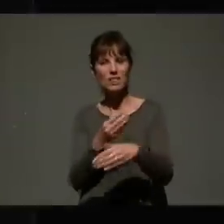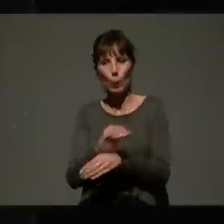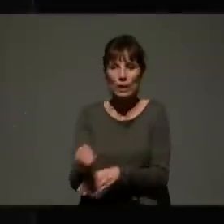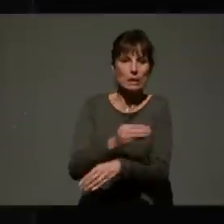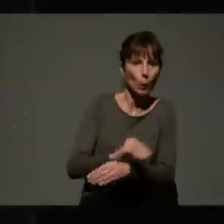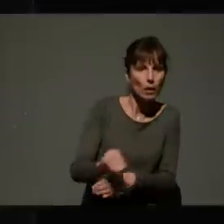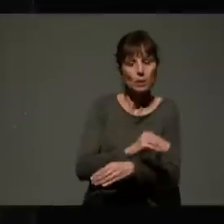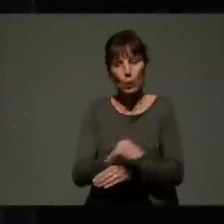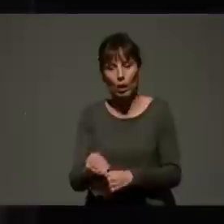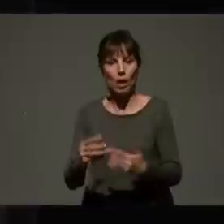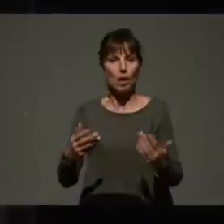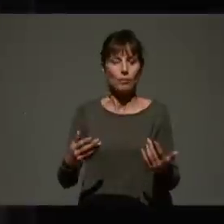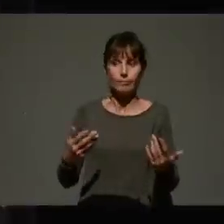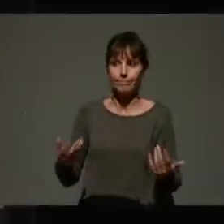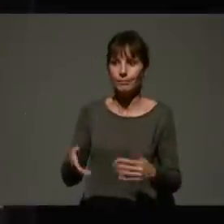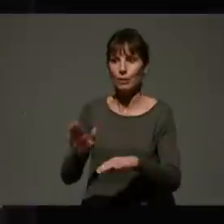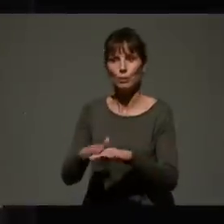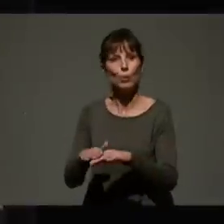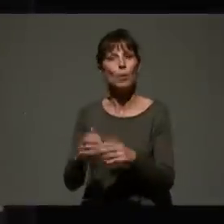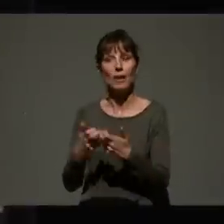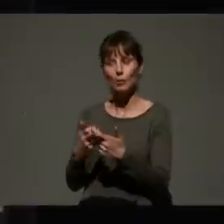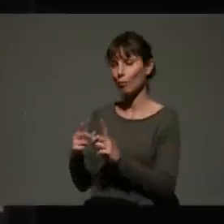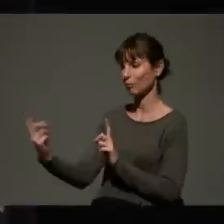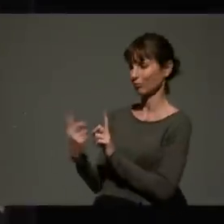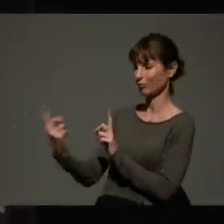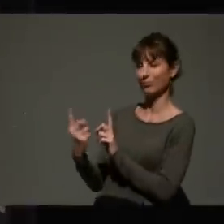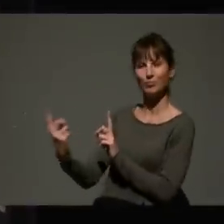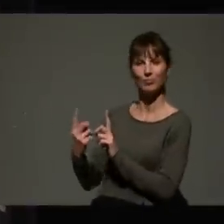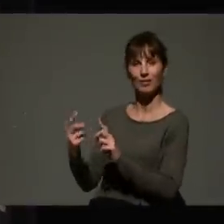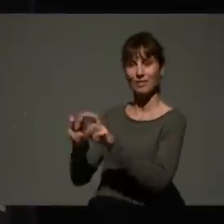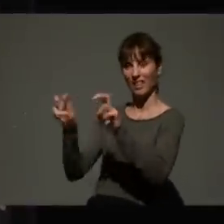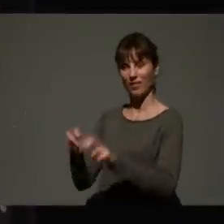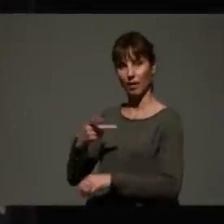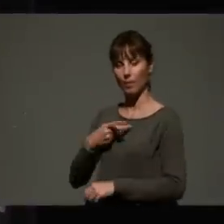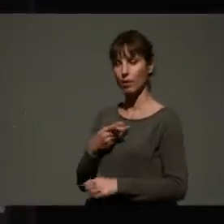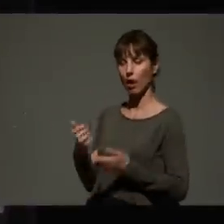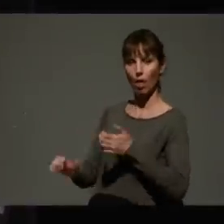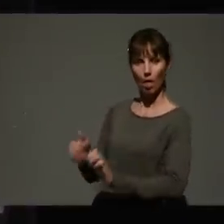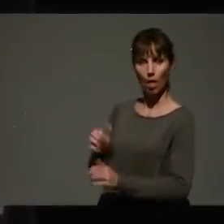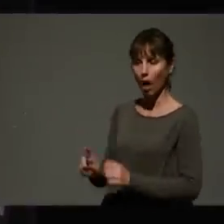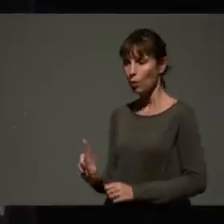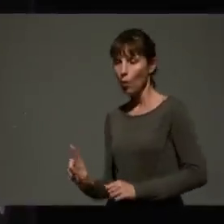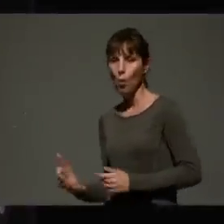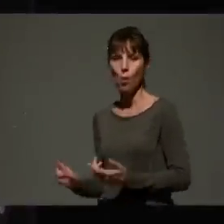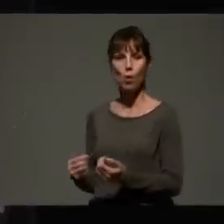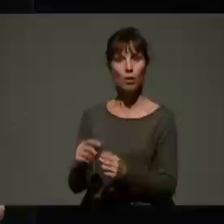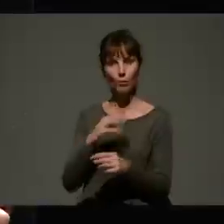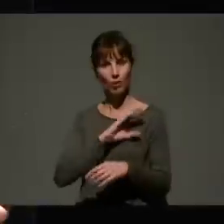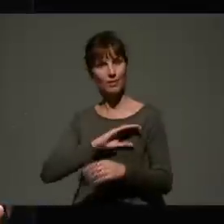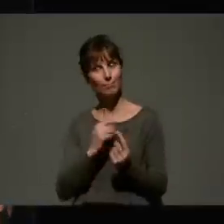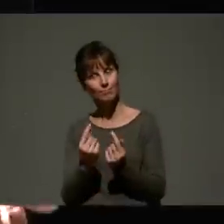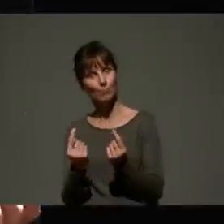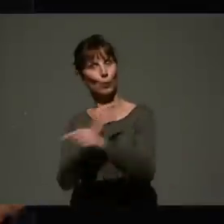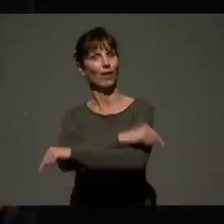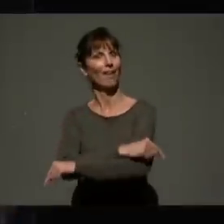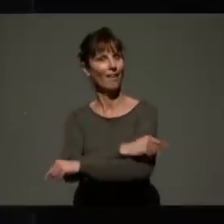sauces, et notamment pour le certificat médical, en France, c'est un vrai problème. Or, on peut inverser le principe de précaution.